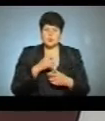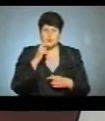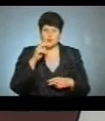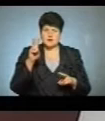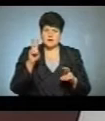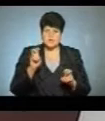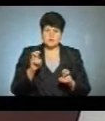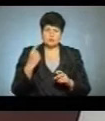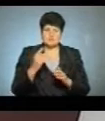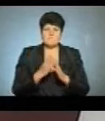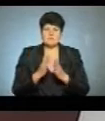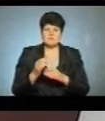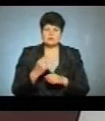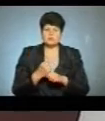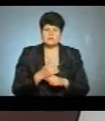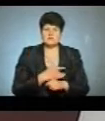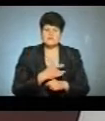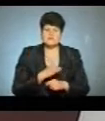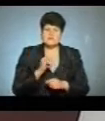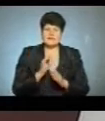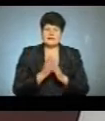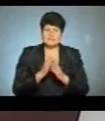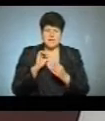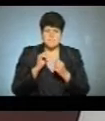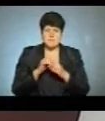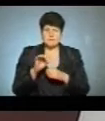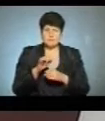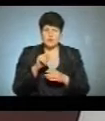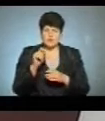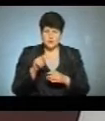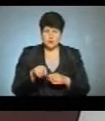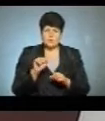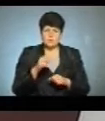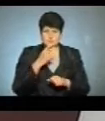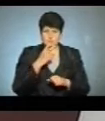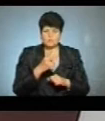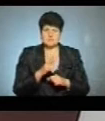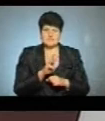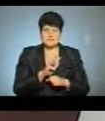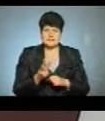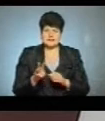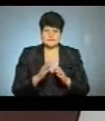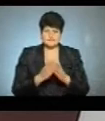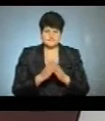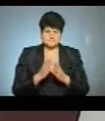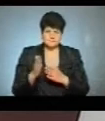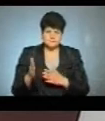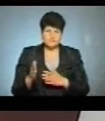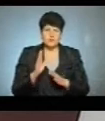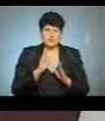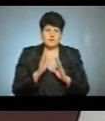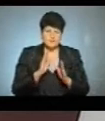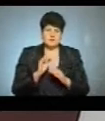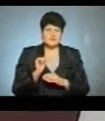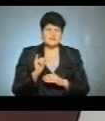влаштувала віртуальну виставку «У серцях і книгах. Пам'ять про війну». Її можна побачити на сайті книгозбірні. Сторінках у Фейсбуці та Інстаграмі,